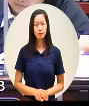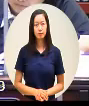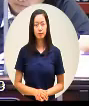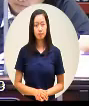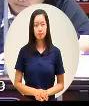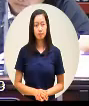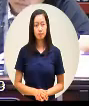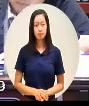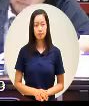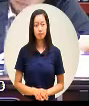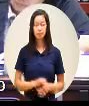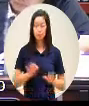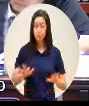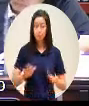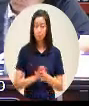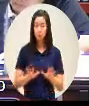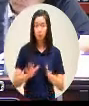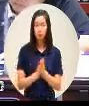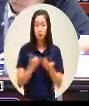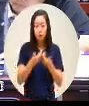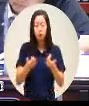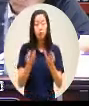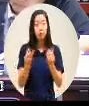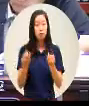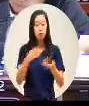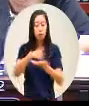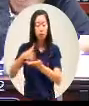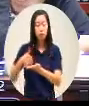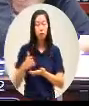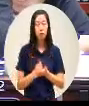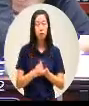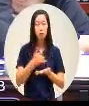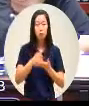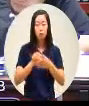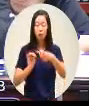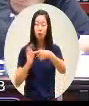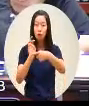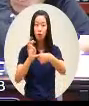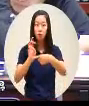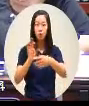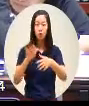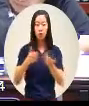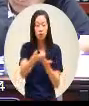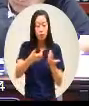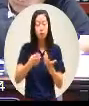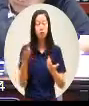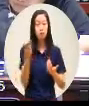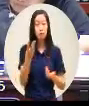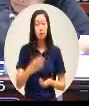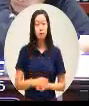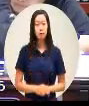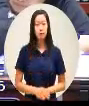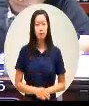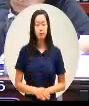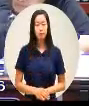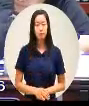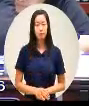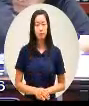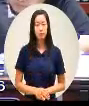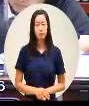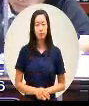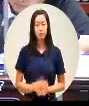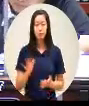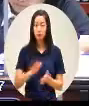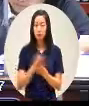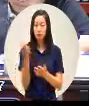为即阵就是较早用分数来算嘛，所以当算35，啊，进就足粗的分三类啊，分成三类嘛。那三个等